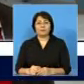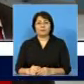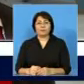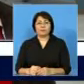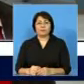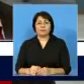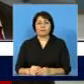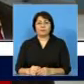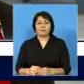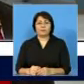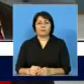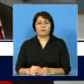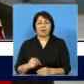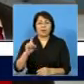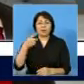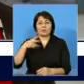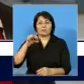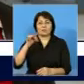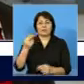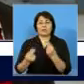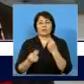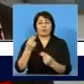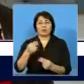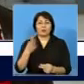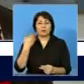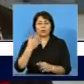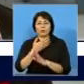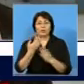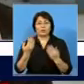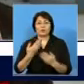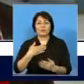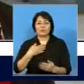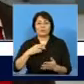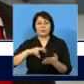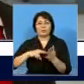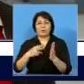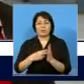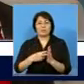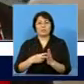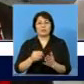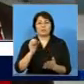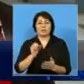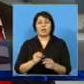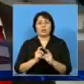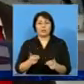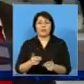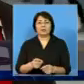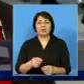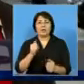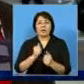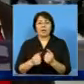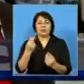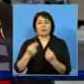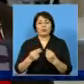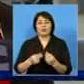она была нелегка. Бірінші лигадағы ойындар да оңай болған жоқ, бірақ біздің мақсатымыз айқын, меже анық. Әр ойында ұпай